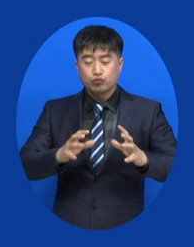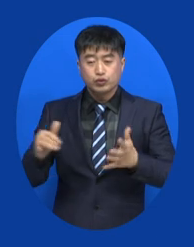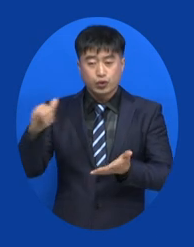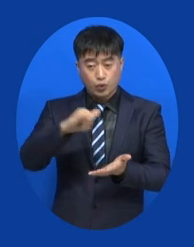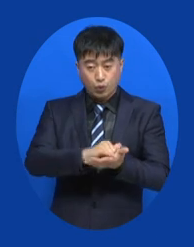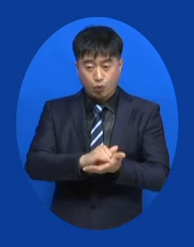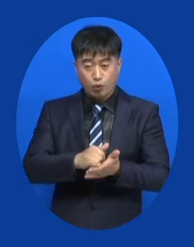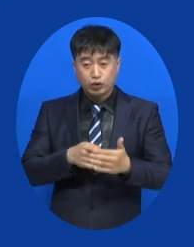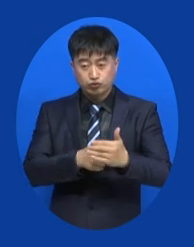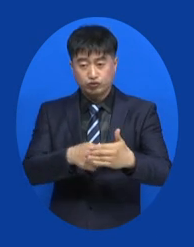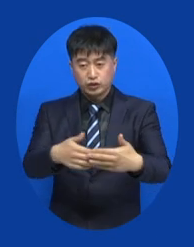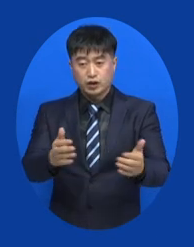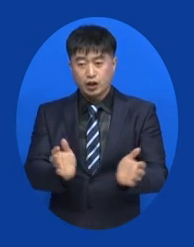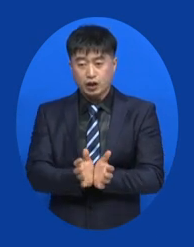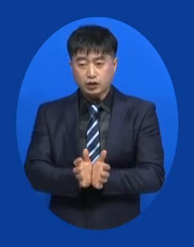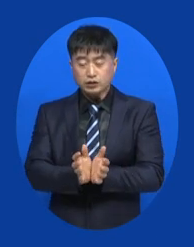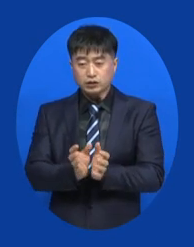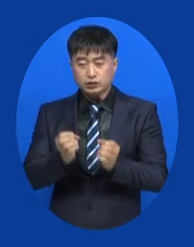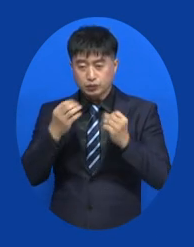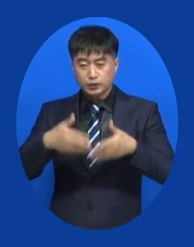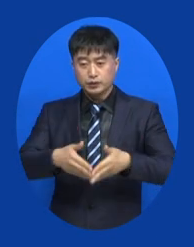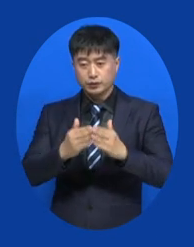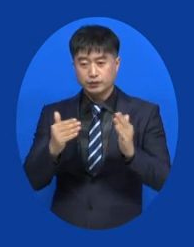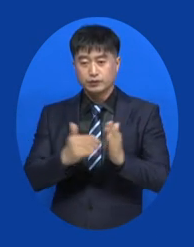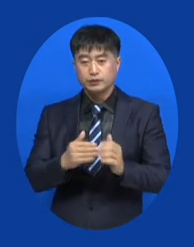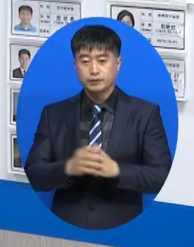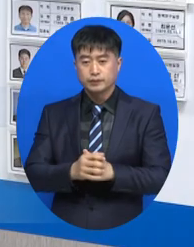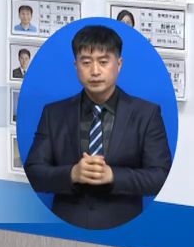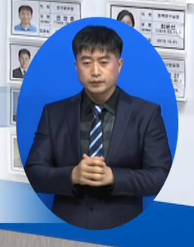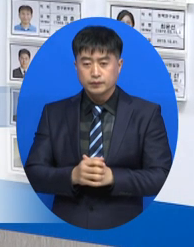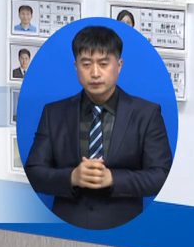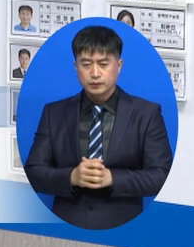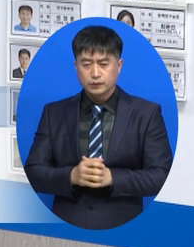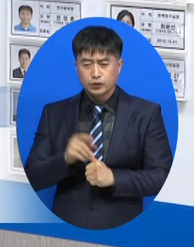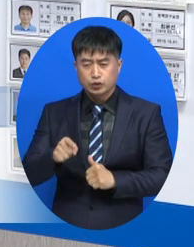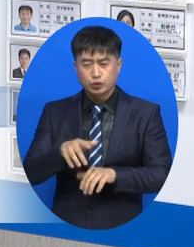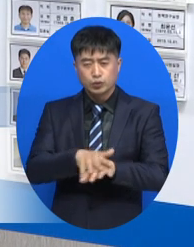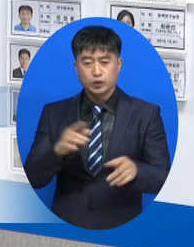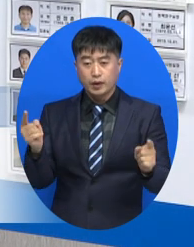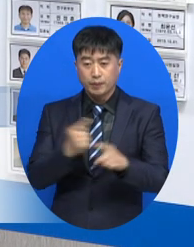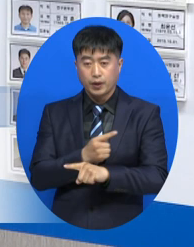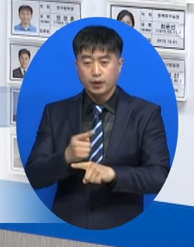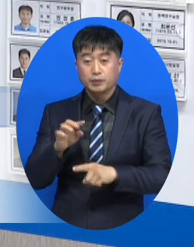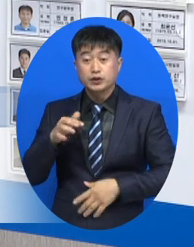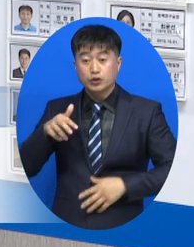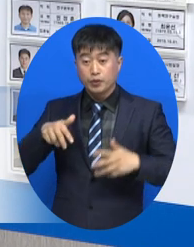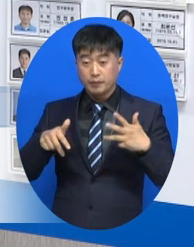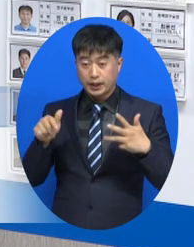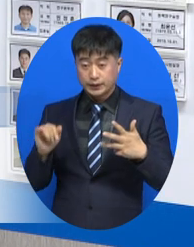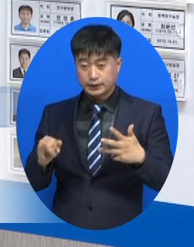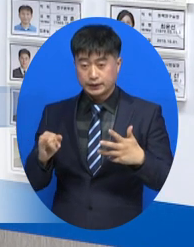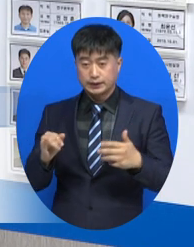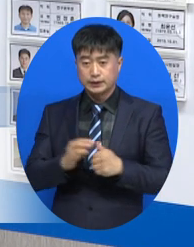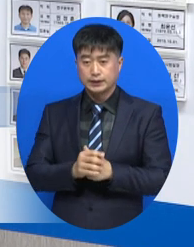위한 경기국제공항 추진단을 만들었습니다. 이번 조직 개편은 민선